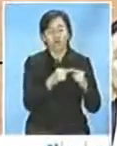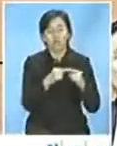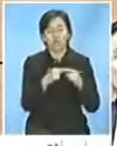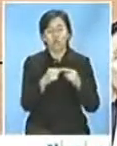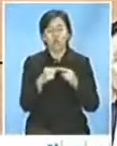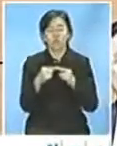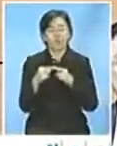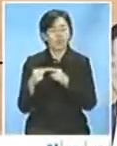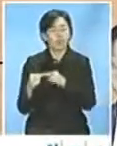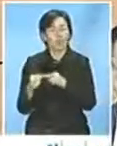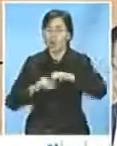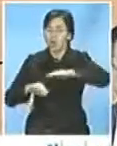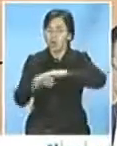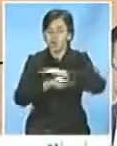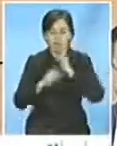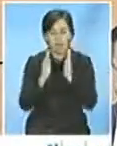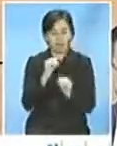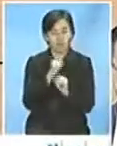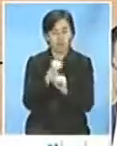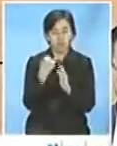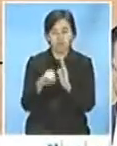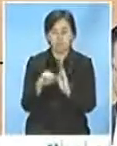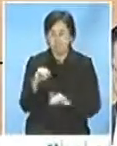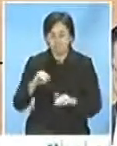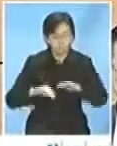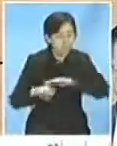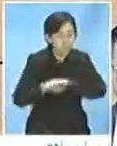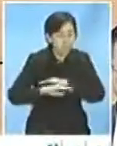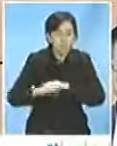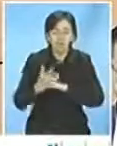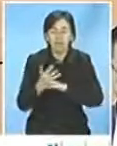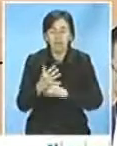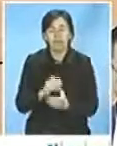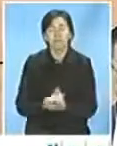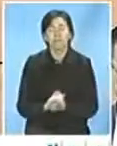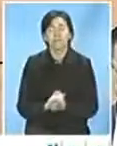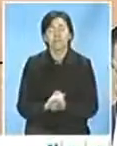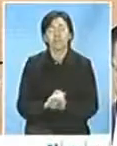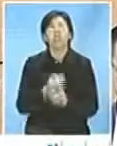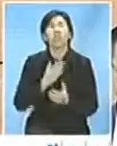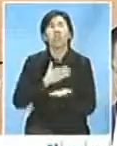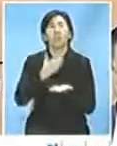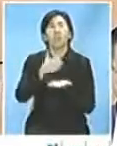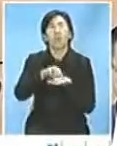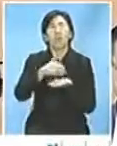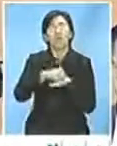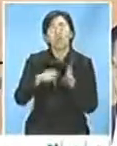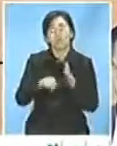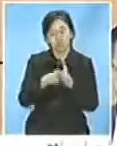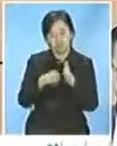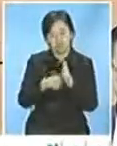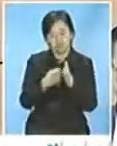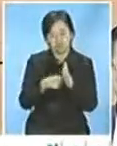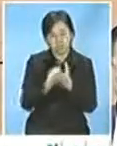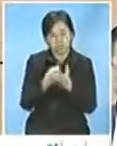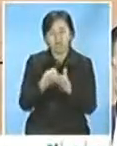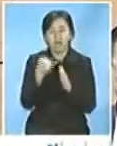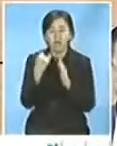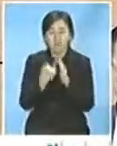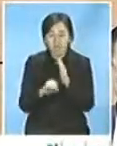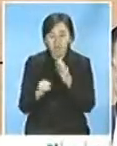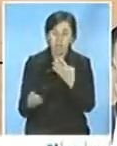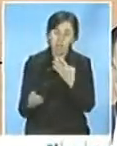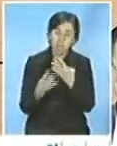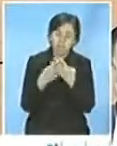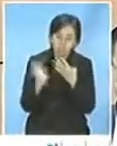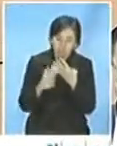และไม่ปรากฏผู้กระทำความผิดนี่ผมอธิบายตรงนี้ก็คือว่าเหตุการณ์ที่มีการนิรโทษกรรมนี่ท่